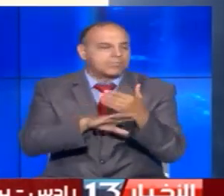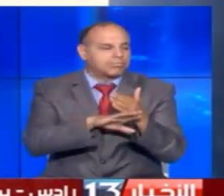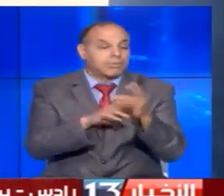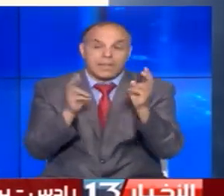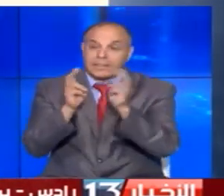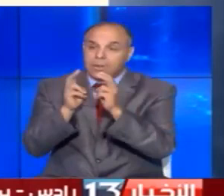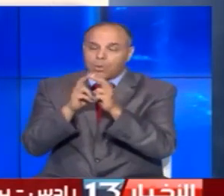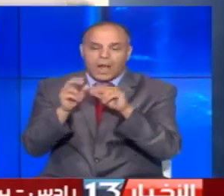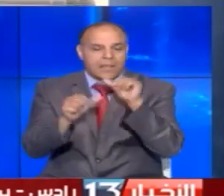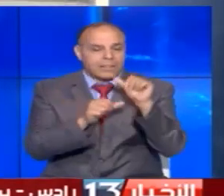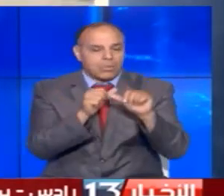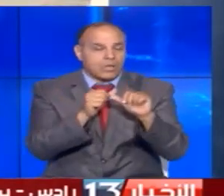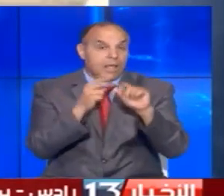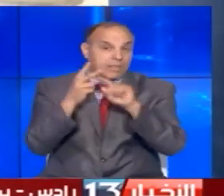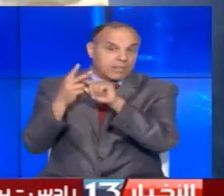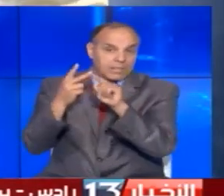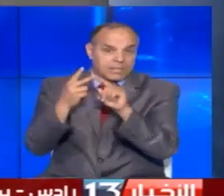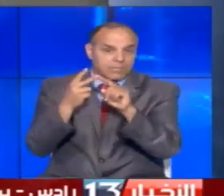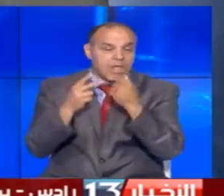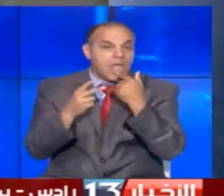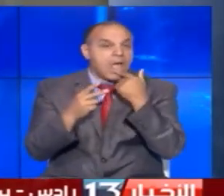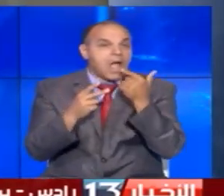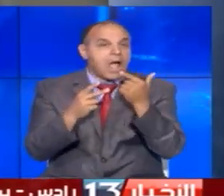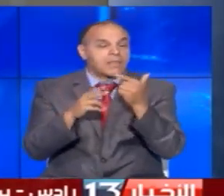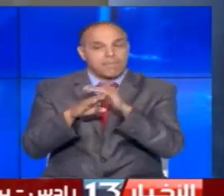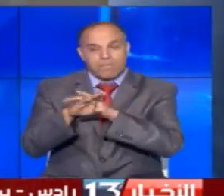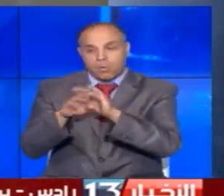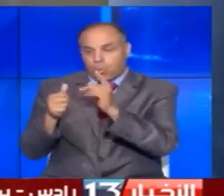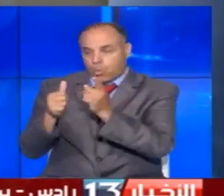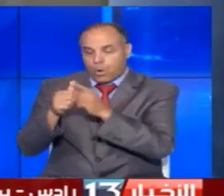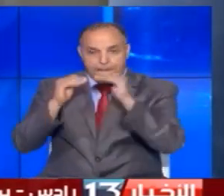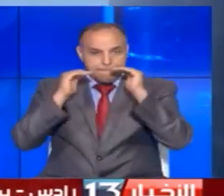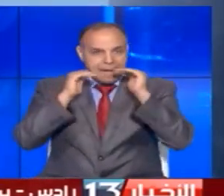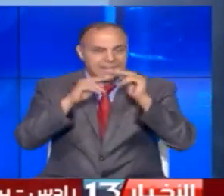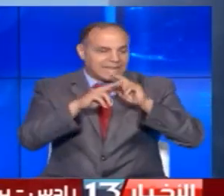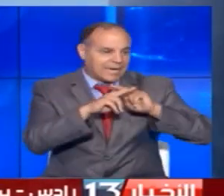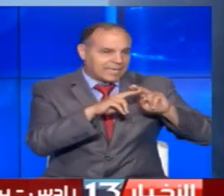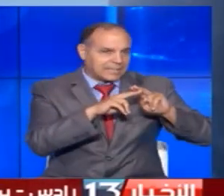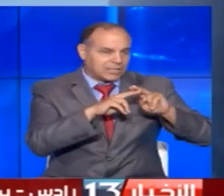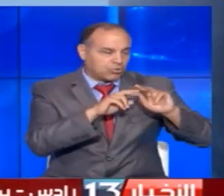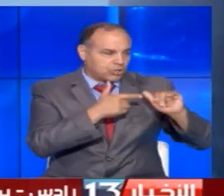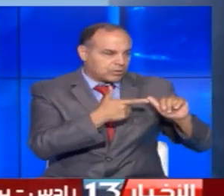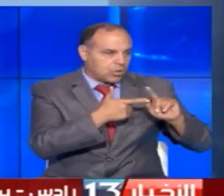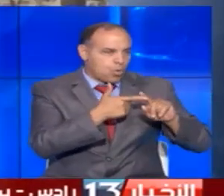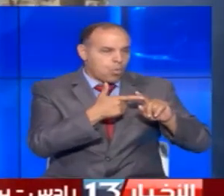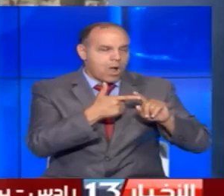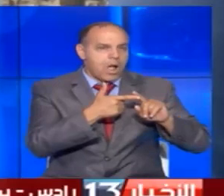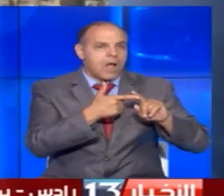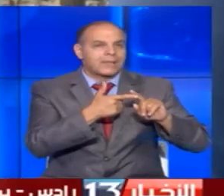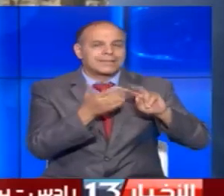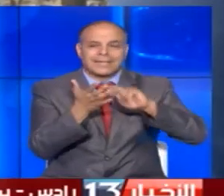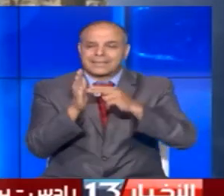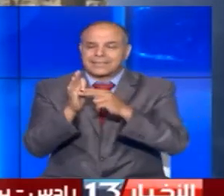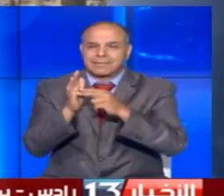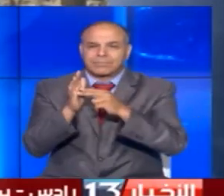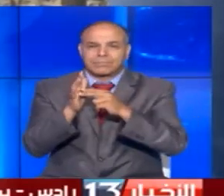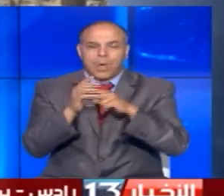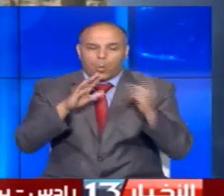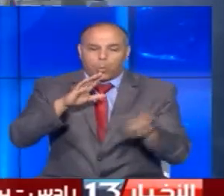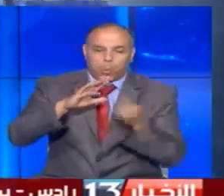بالدوره المزدوجه ذات المحورين بمحطه جيم والمسماه تقنيا بالتوربينات